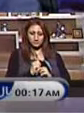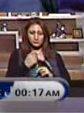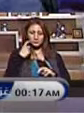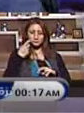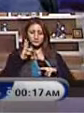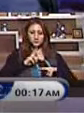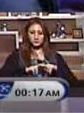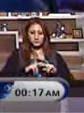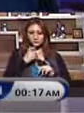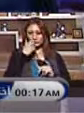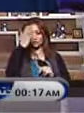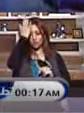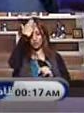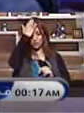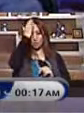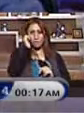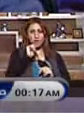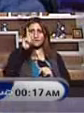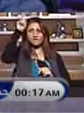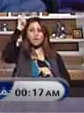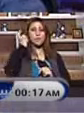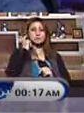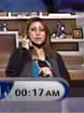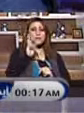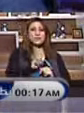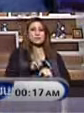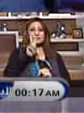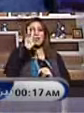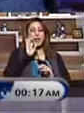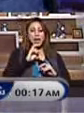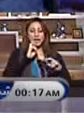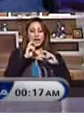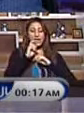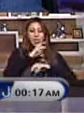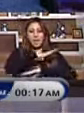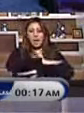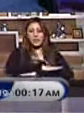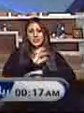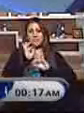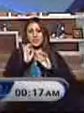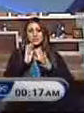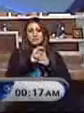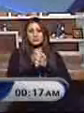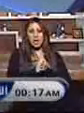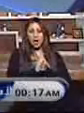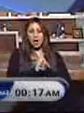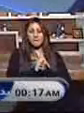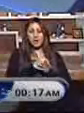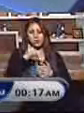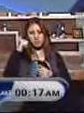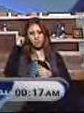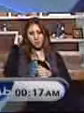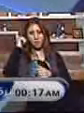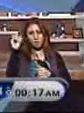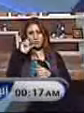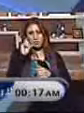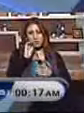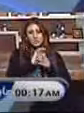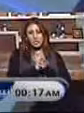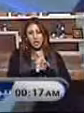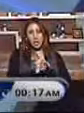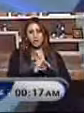يسمع عمر لها والله يسمعها من فوق سبع سماوات ادب الحوار اللي كان بين الصحابه وبعضهم لما تنزل الايه